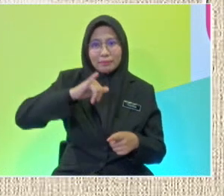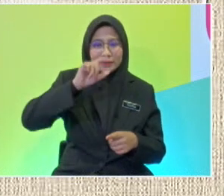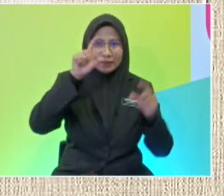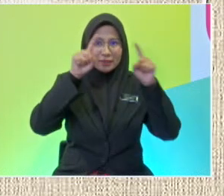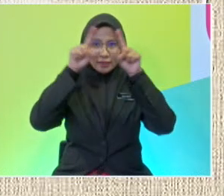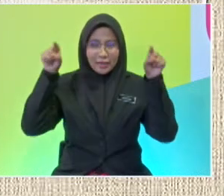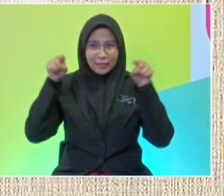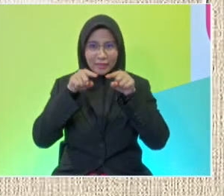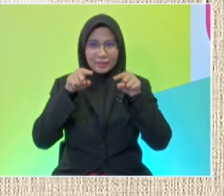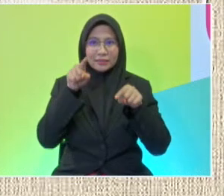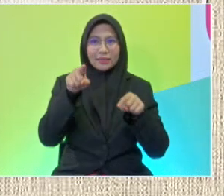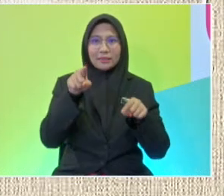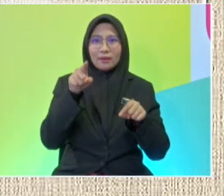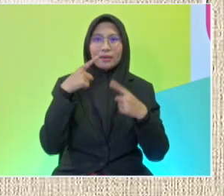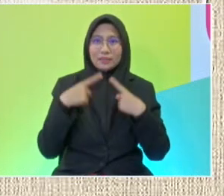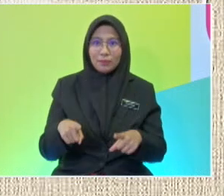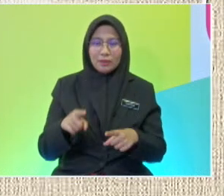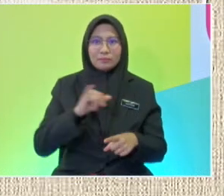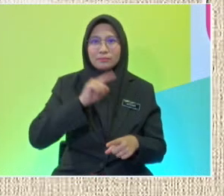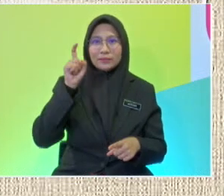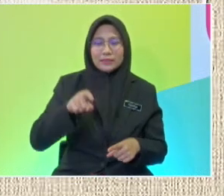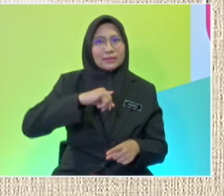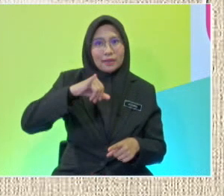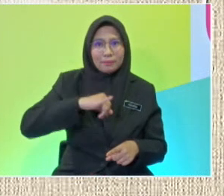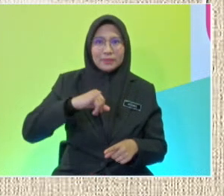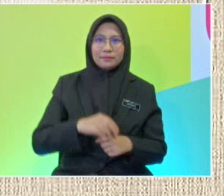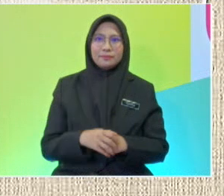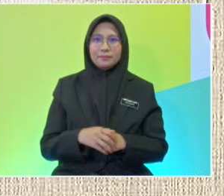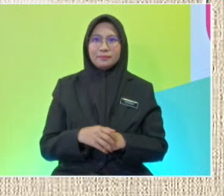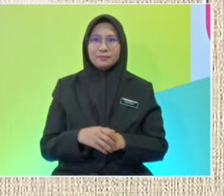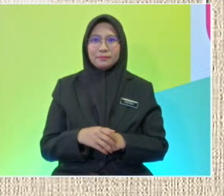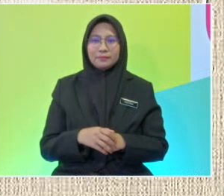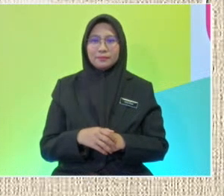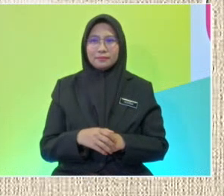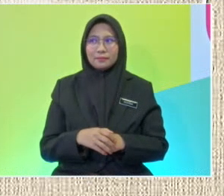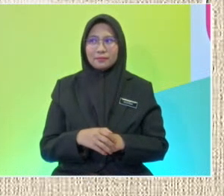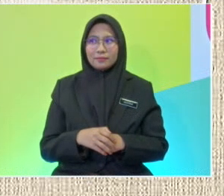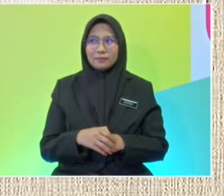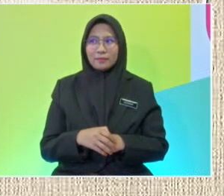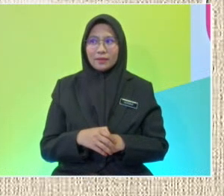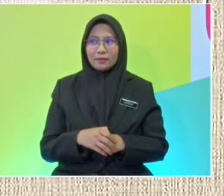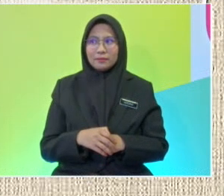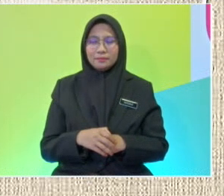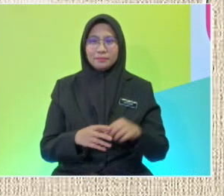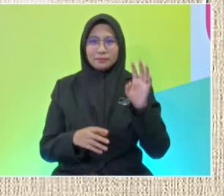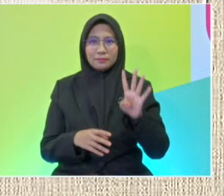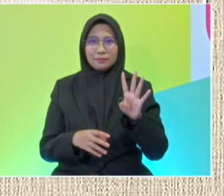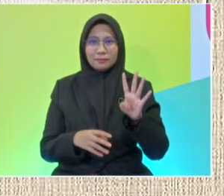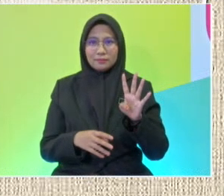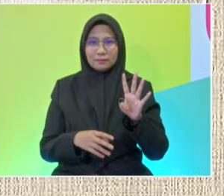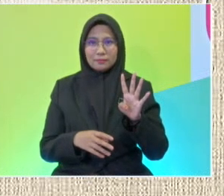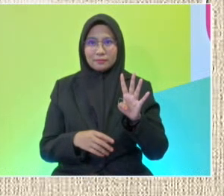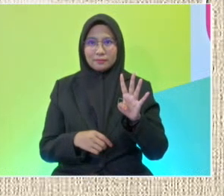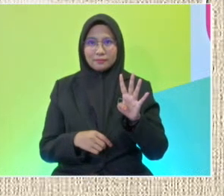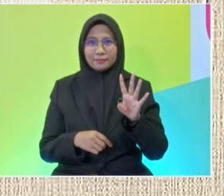kita contoh soal isi tempat kosongkan nah tulis sama apa yang diberi pilihan jawaban itu oke yang keempat